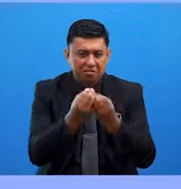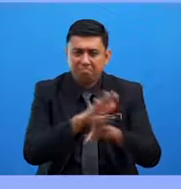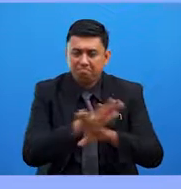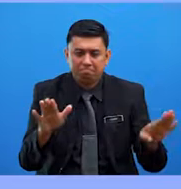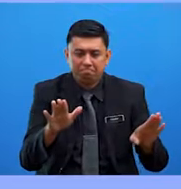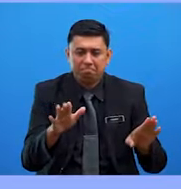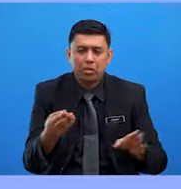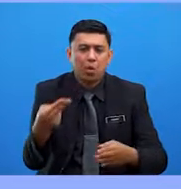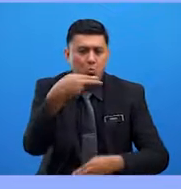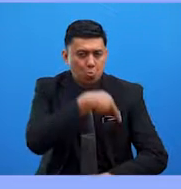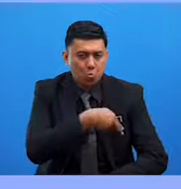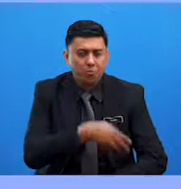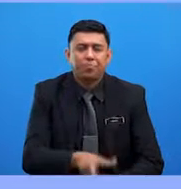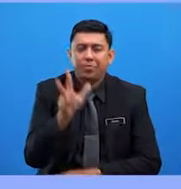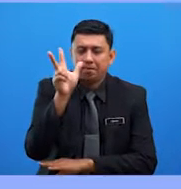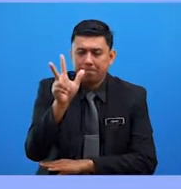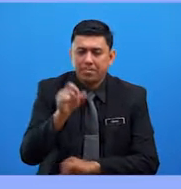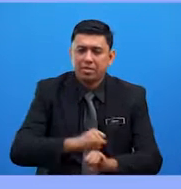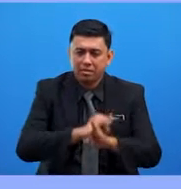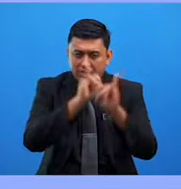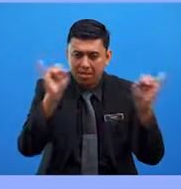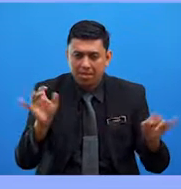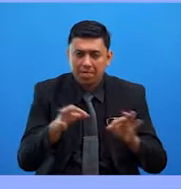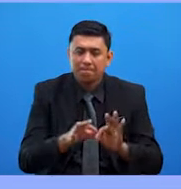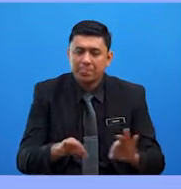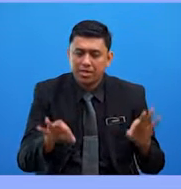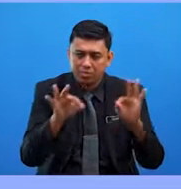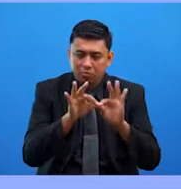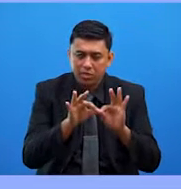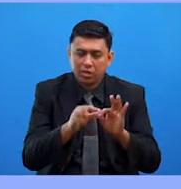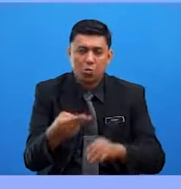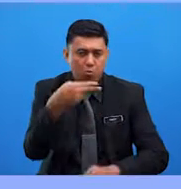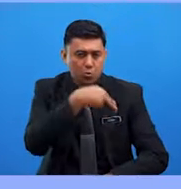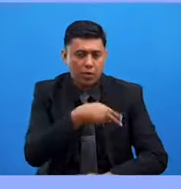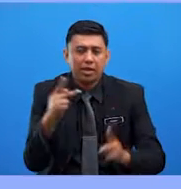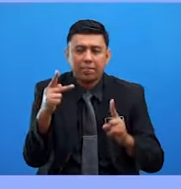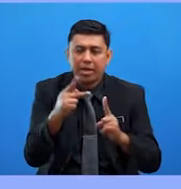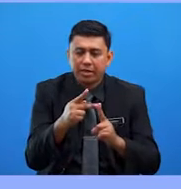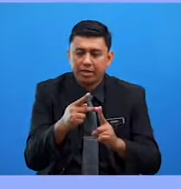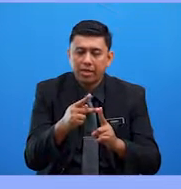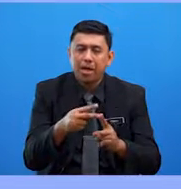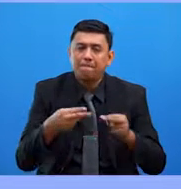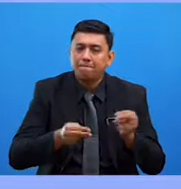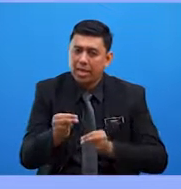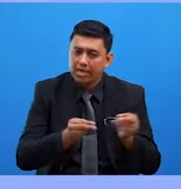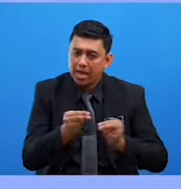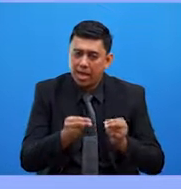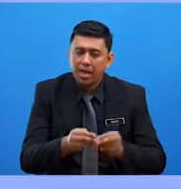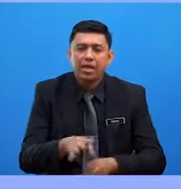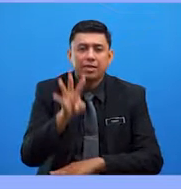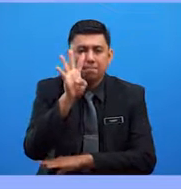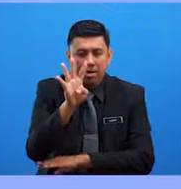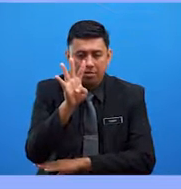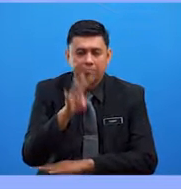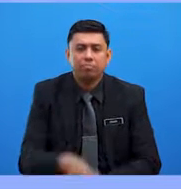untung. Ketiga, menjelaskan kepentingan keuntungan kepada perniagaan.